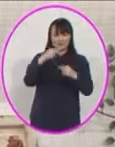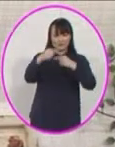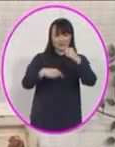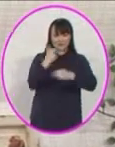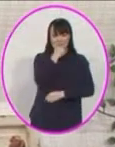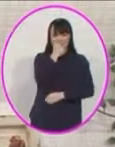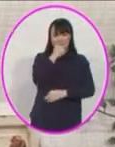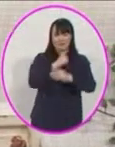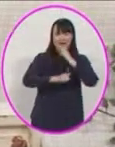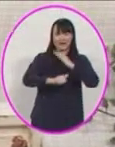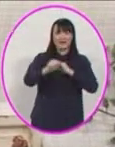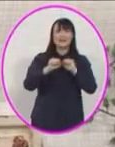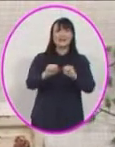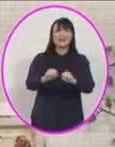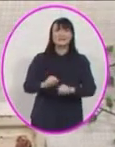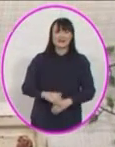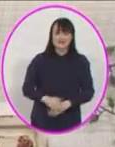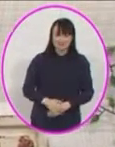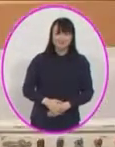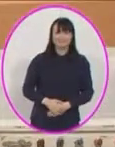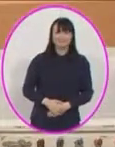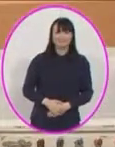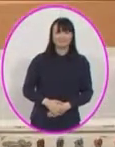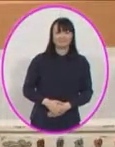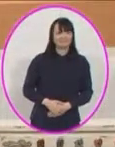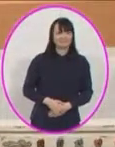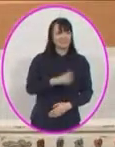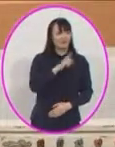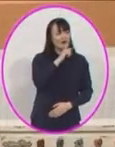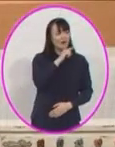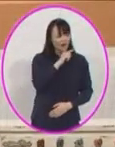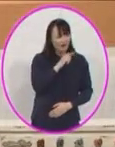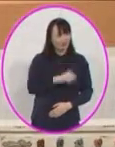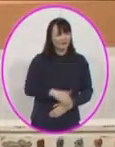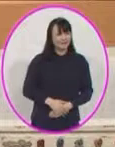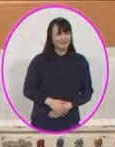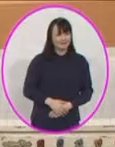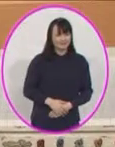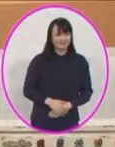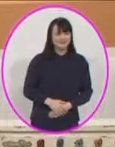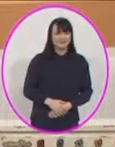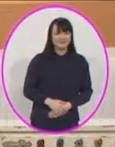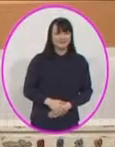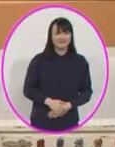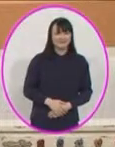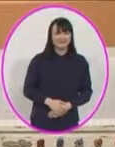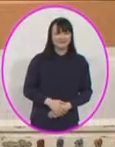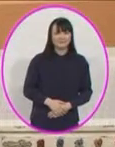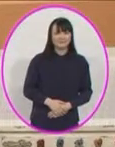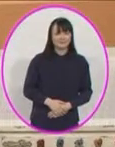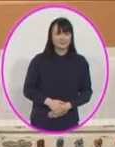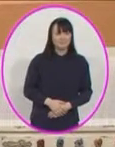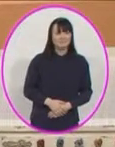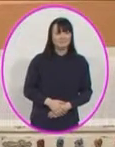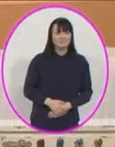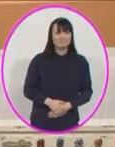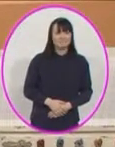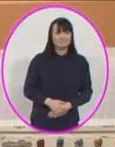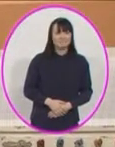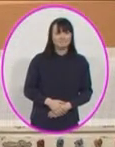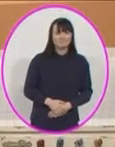介して勉強ができるということになりますいやでも知らなかったら本当にわからない外ばかりですねじゃあ